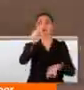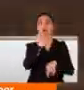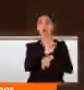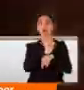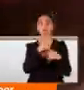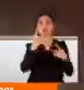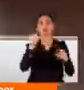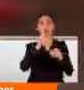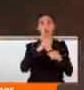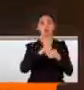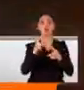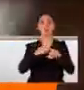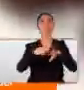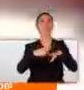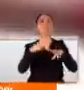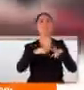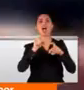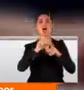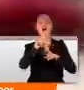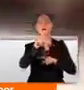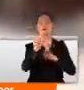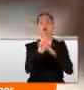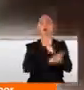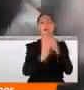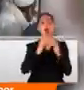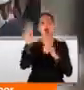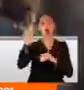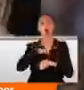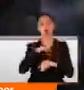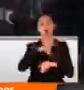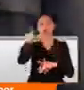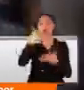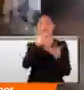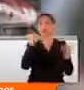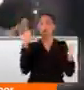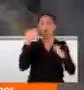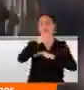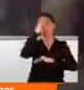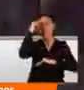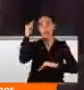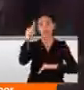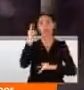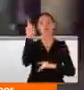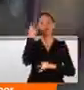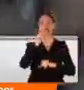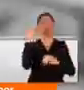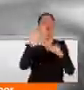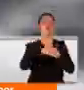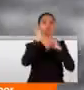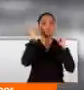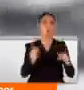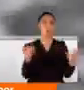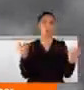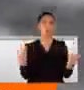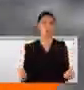arasında DAEŞ'lılar da vardı. Havalimanı çevresindeki kalabalığın arasına belki de onlar sızmıştı. Korkulan dün akşam yaşandı.